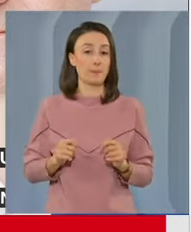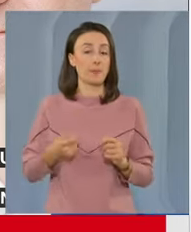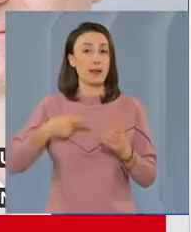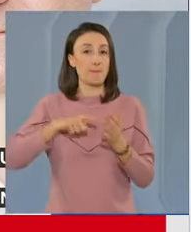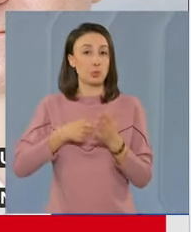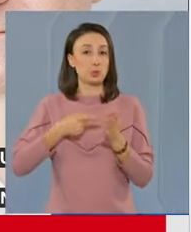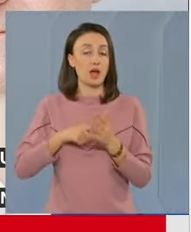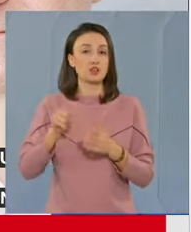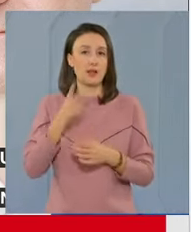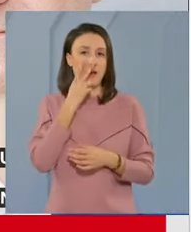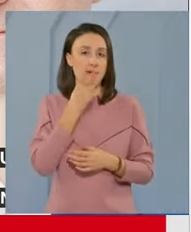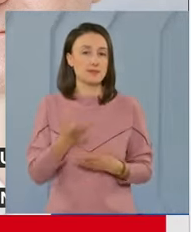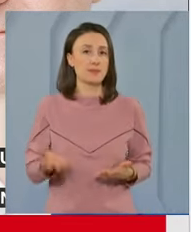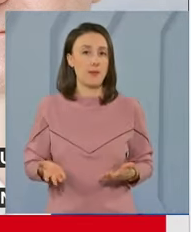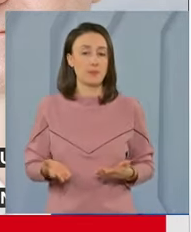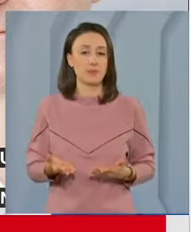punctajele astea de